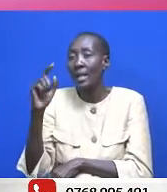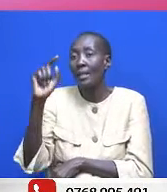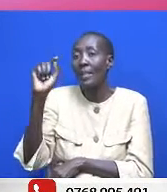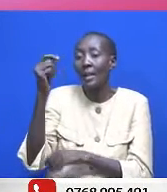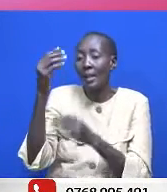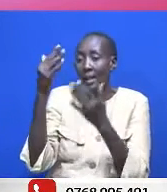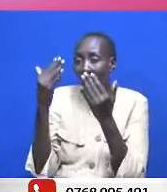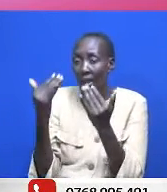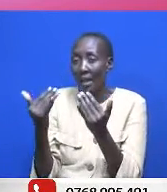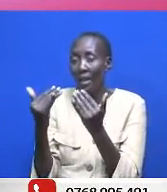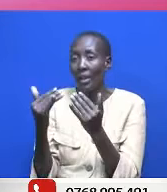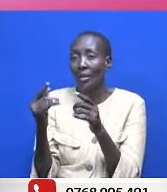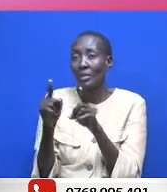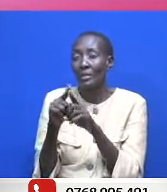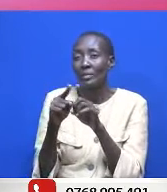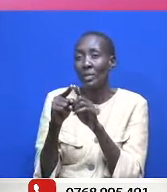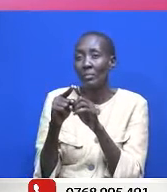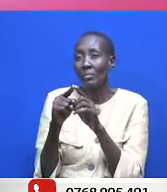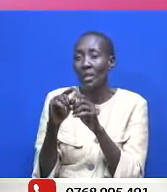katikati ambayo